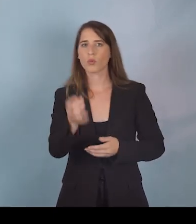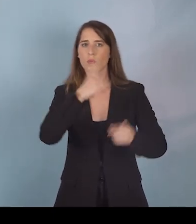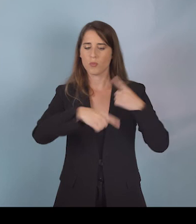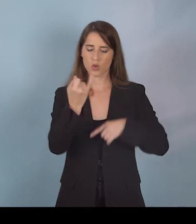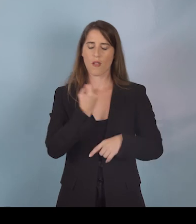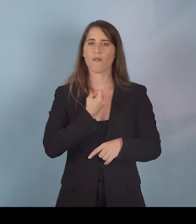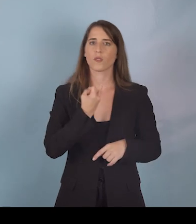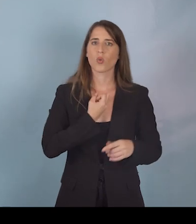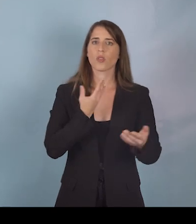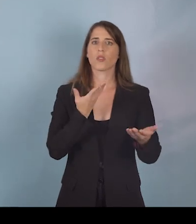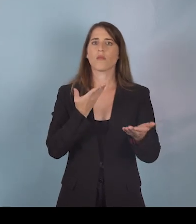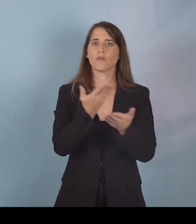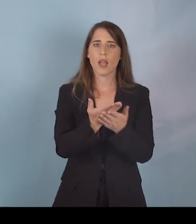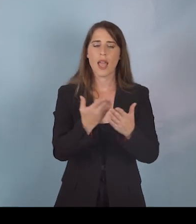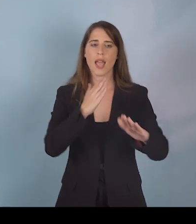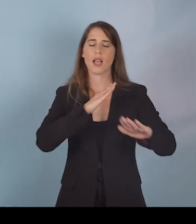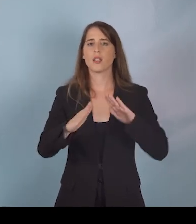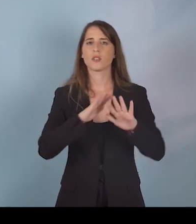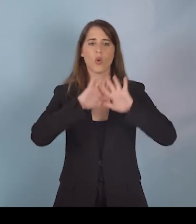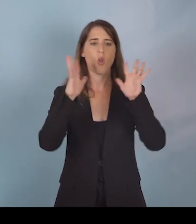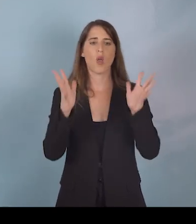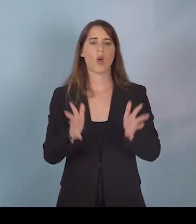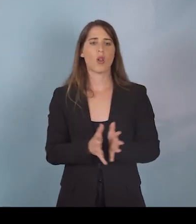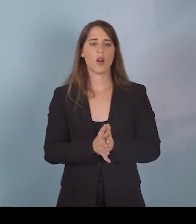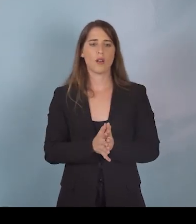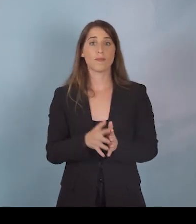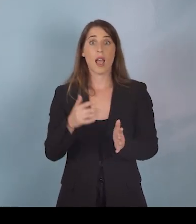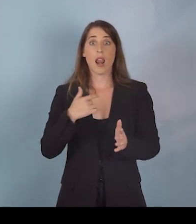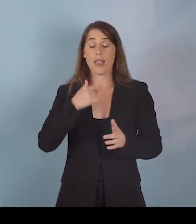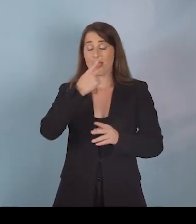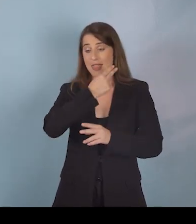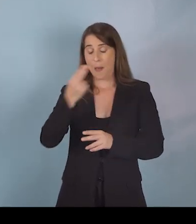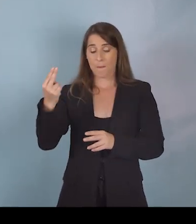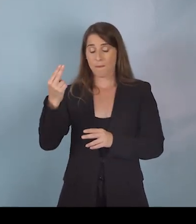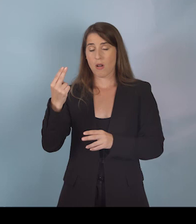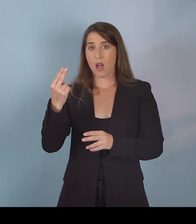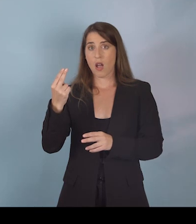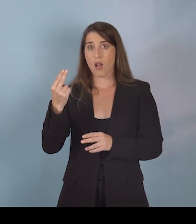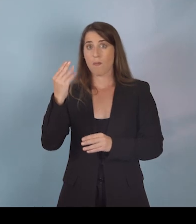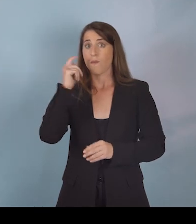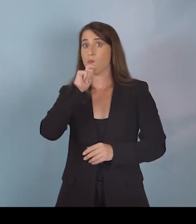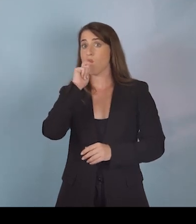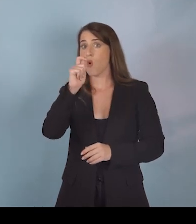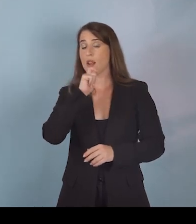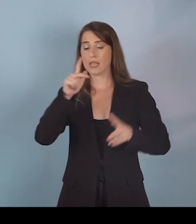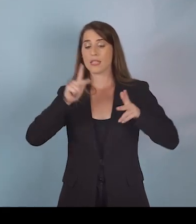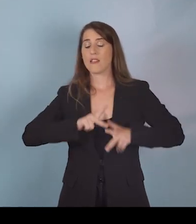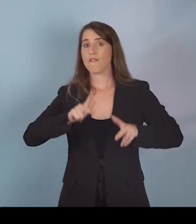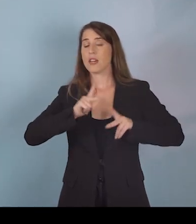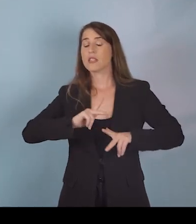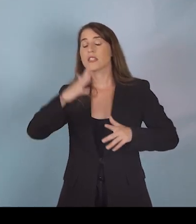ταυτότητα και να βοηθηθούν περισσότερο και ούτω καθεξής. Όμως έχω κενό στο αν υπάρχει κάποιο θέμα